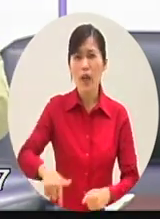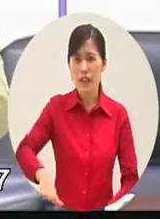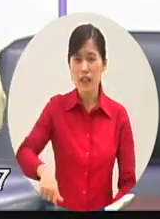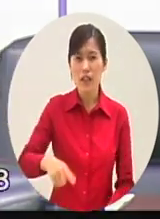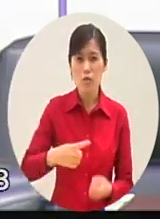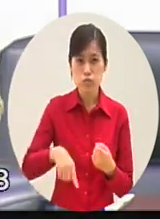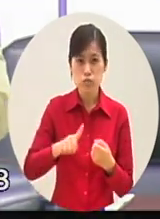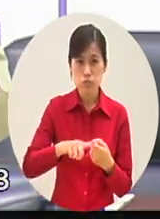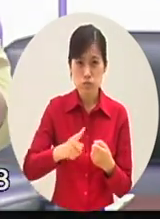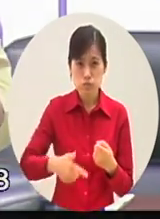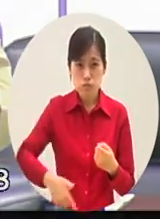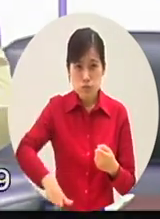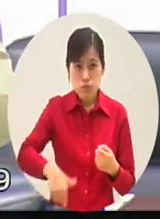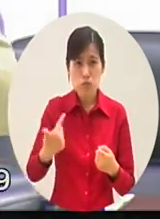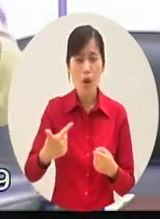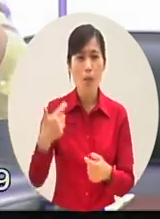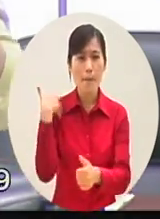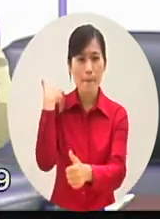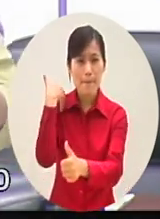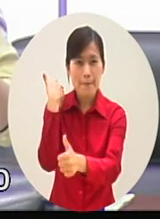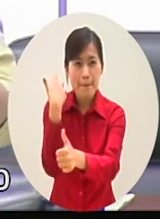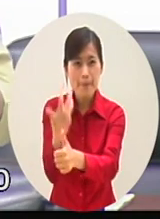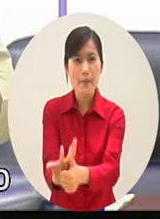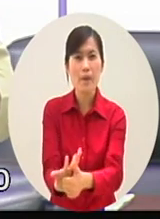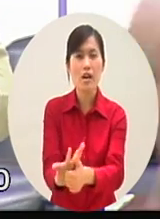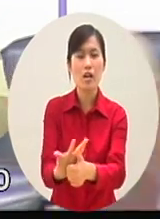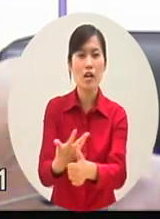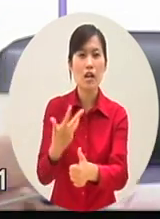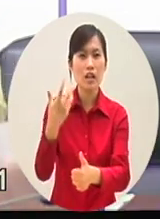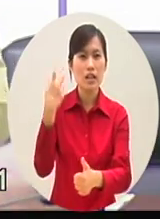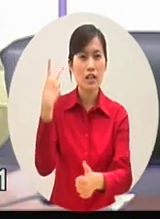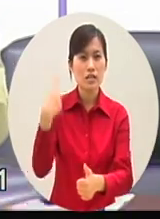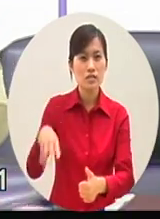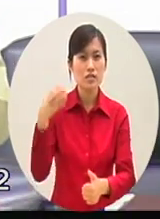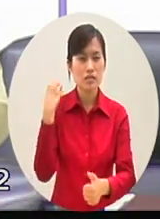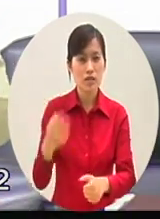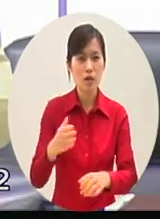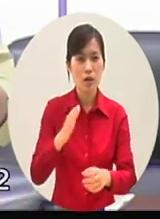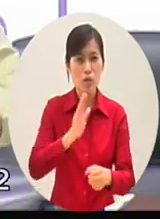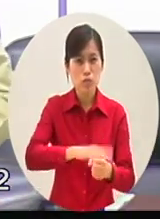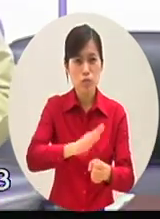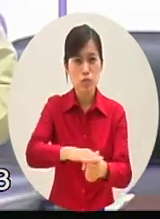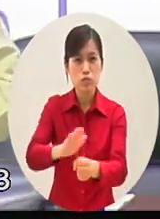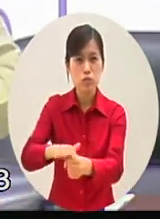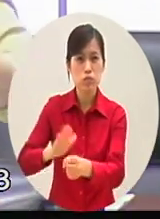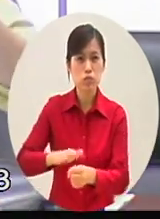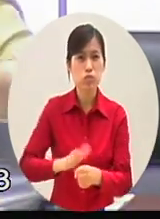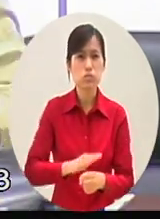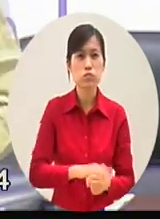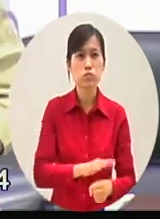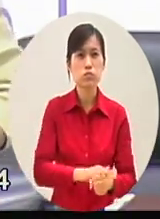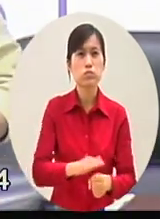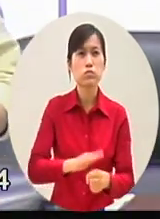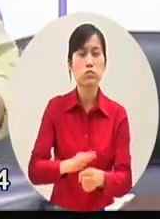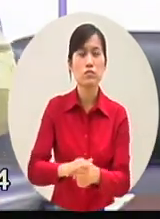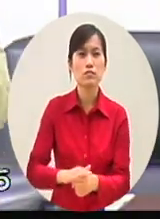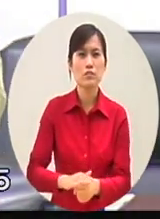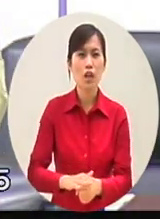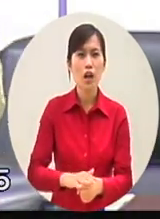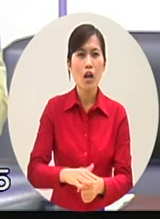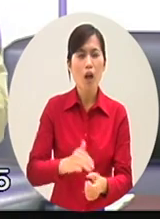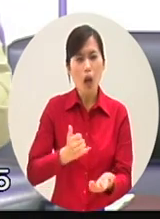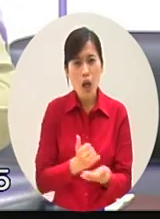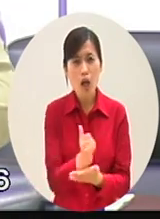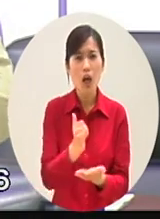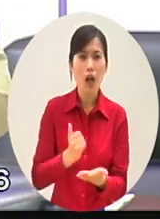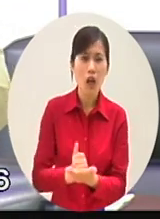可以赶快发包赶快重铺，要不然这个继续都一直有人跌倒，一直都有人澄清，就